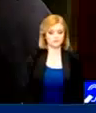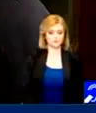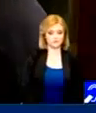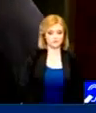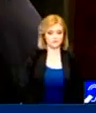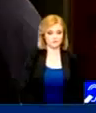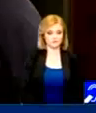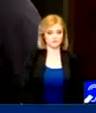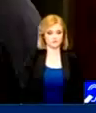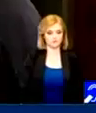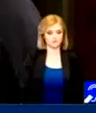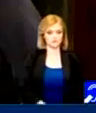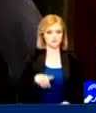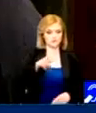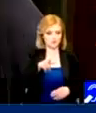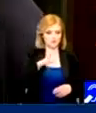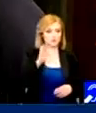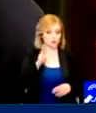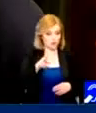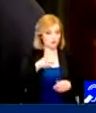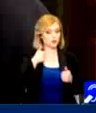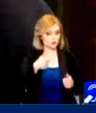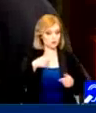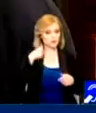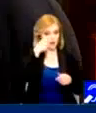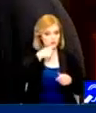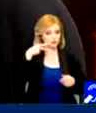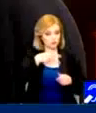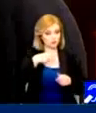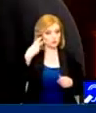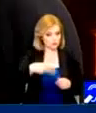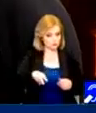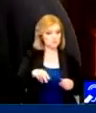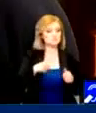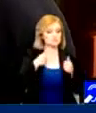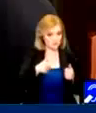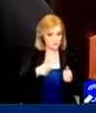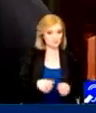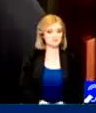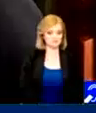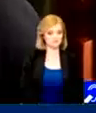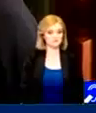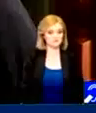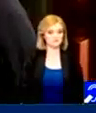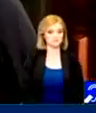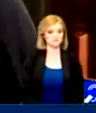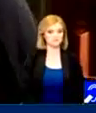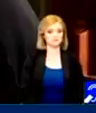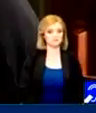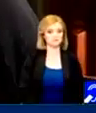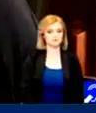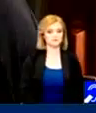care este valabil până în anul 2020, la dumneavoastră este zigător foarte bun și puternic în momentul dat. De ce este